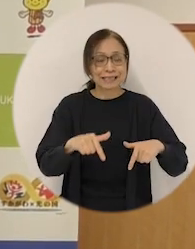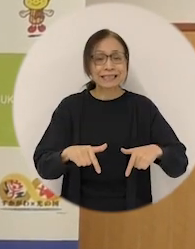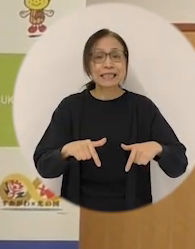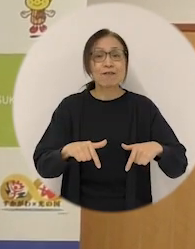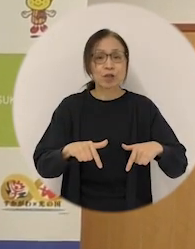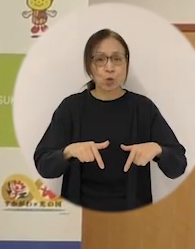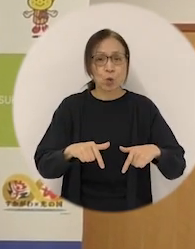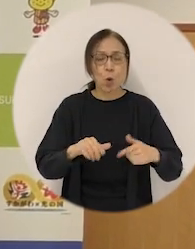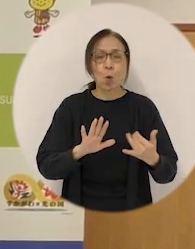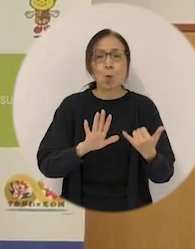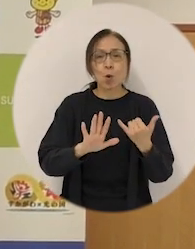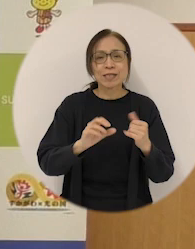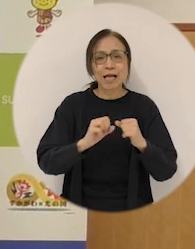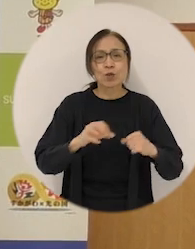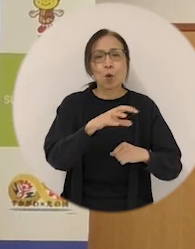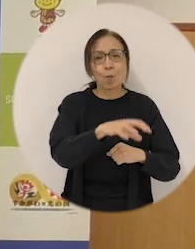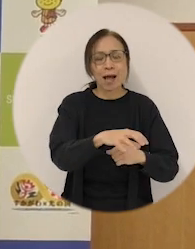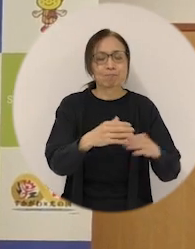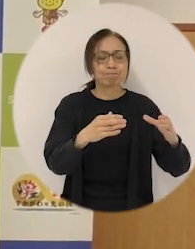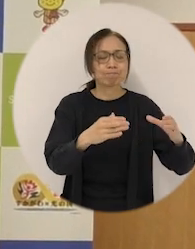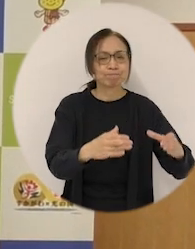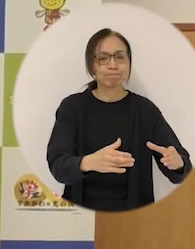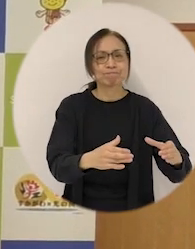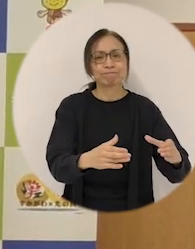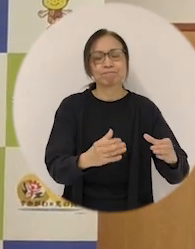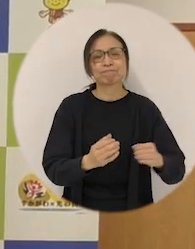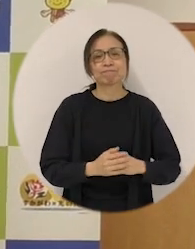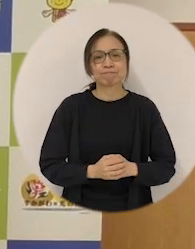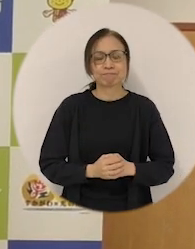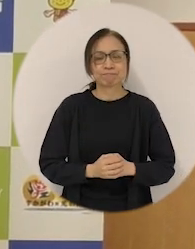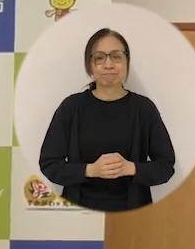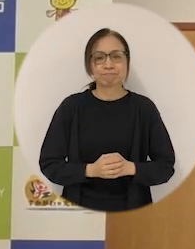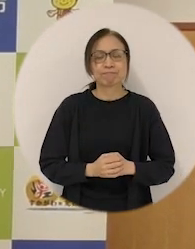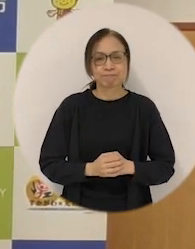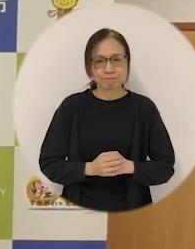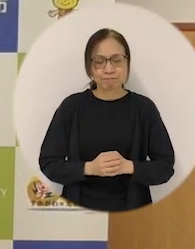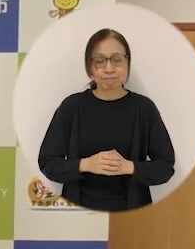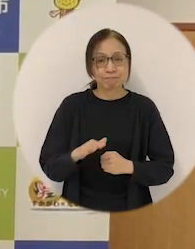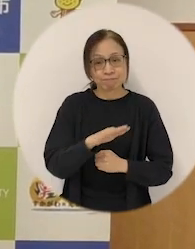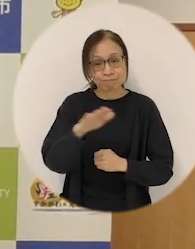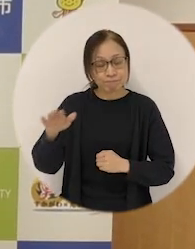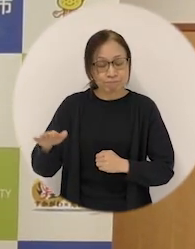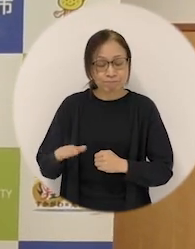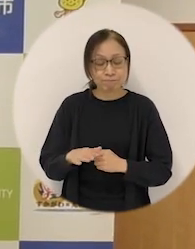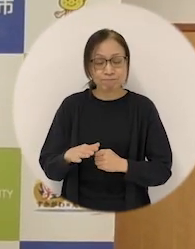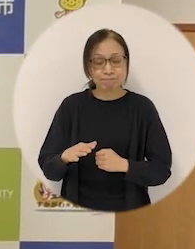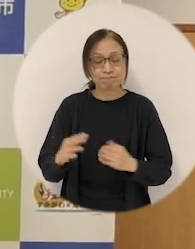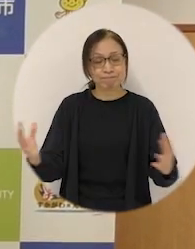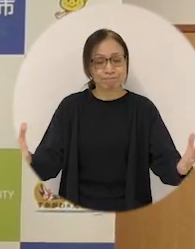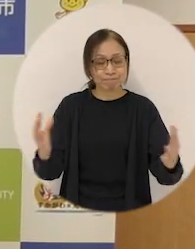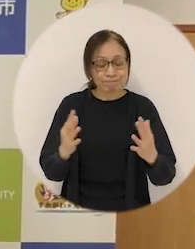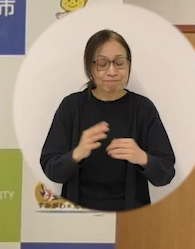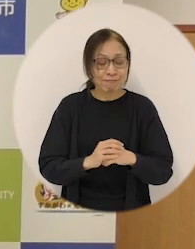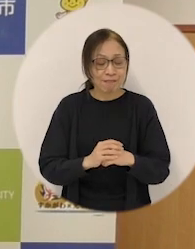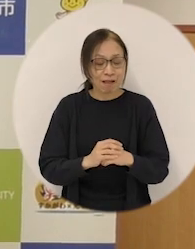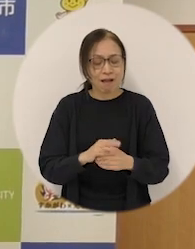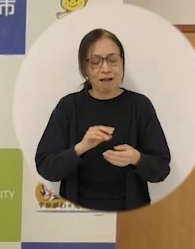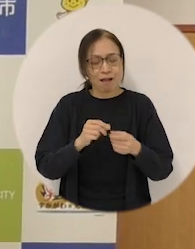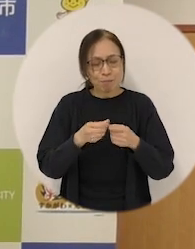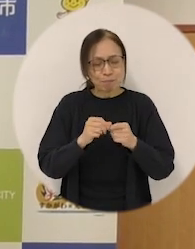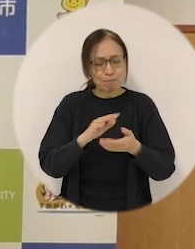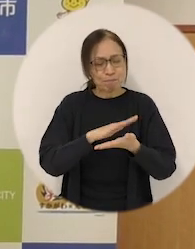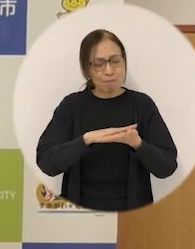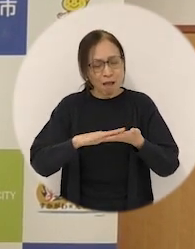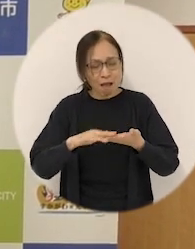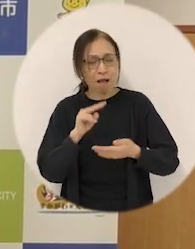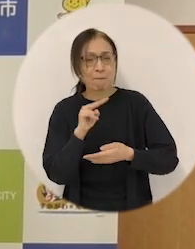をいたします。市民の皆さんや市外からの来訪者がカラフルなデザインマンホールを目にすることで